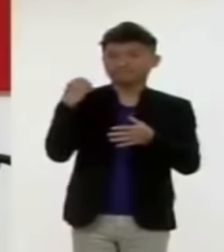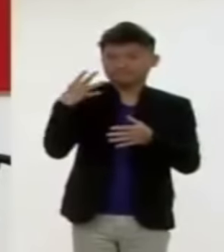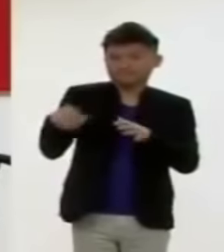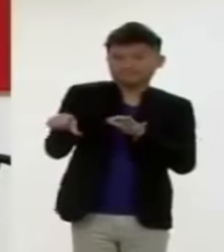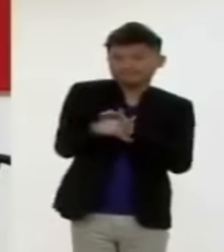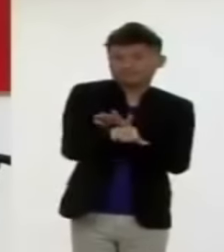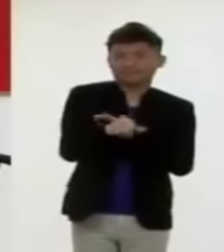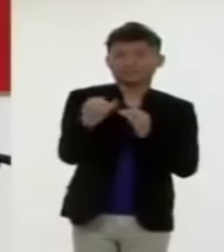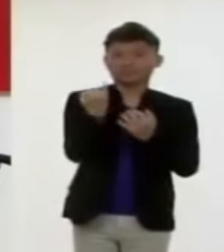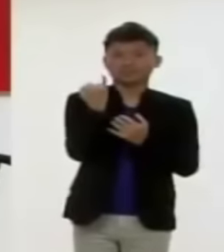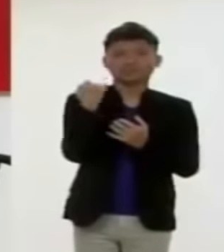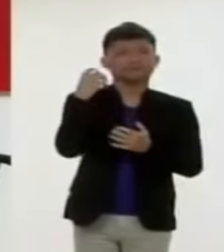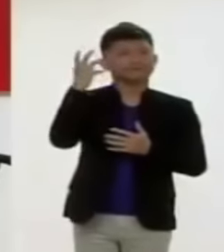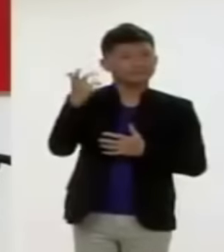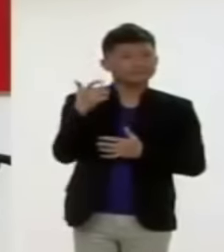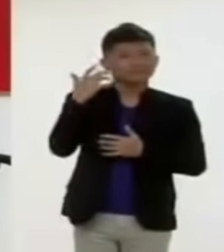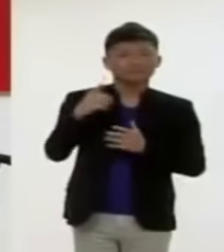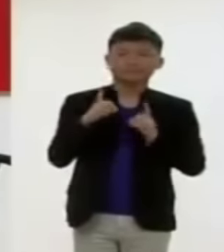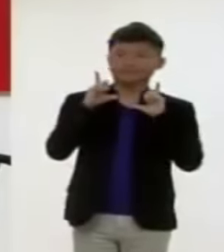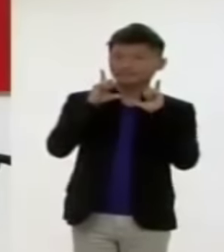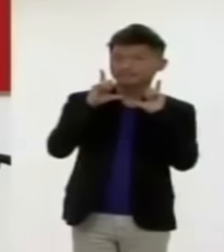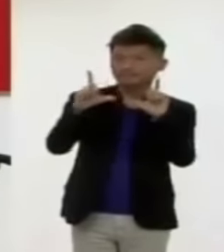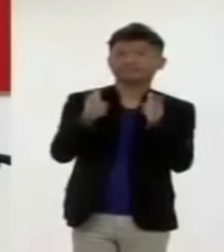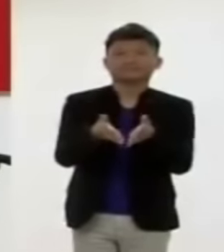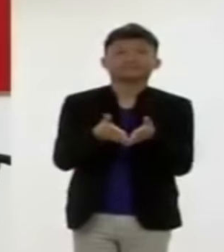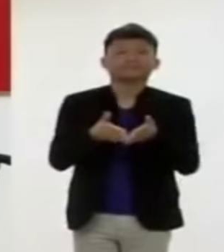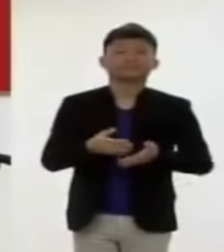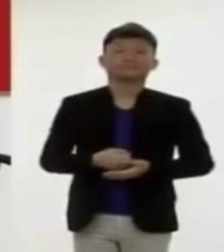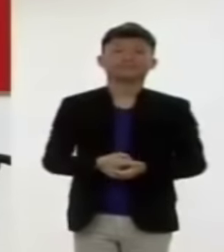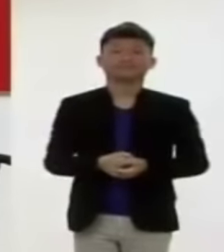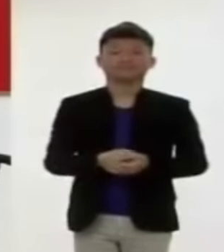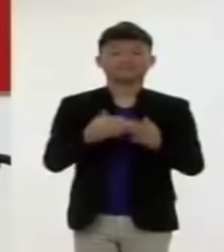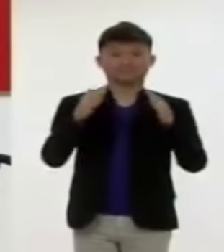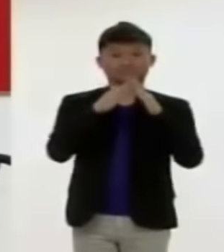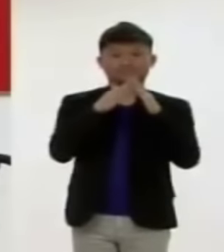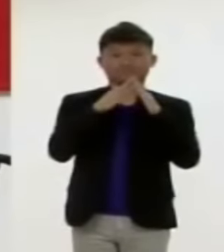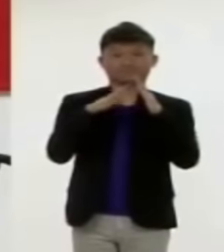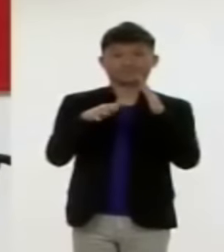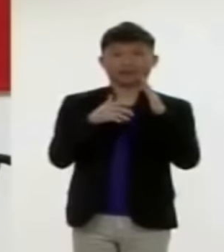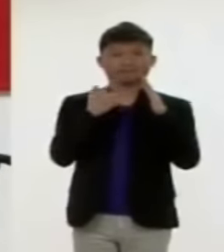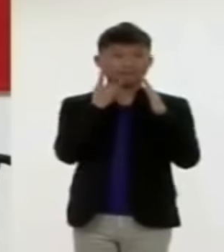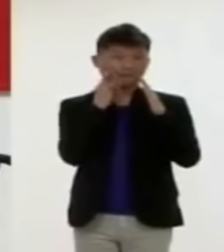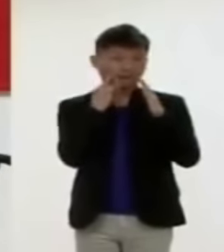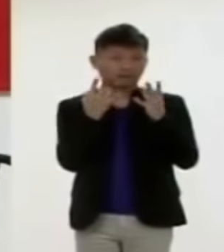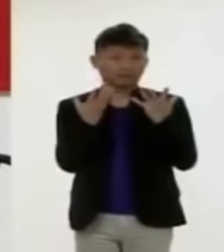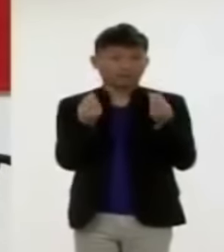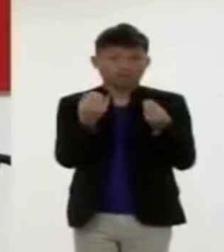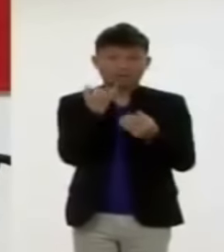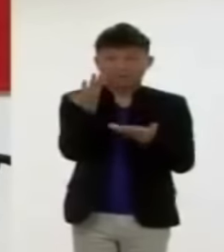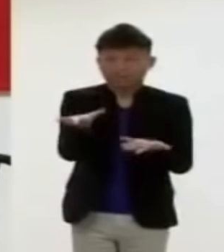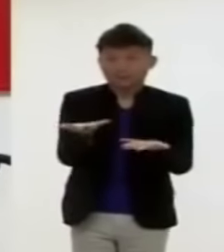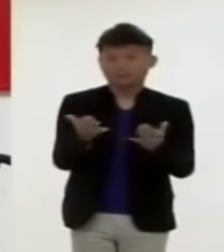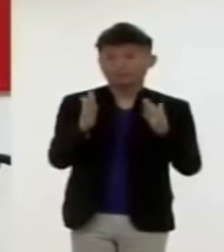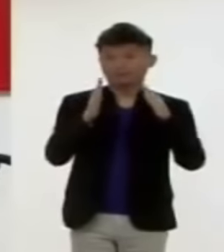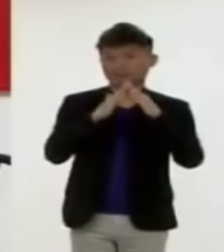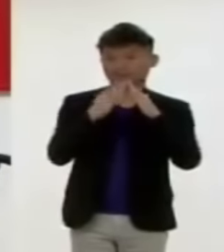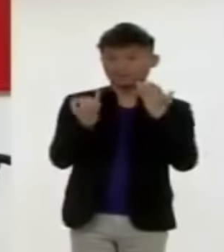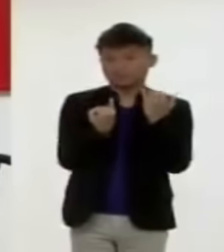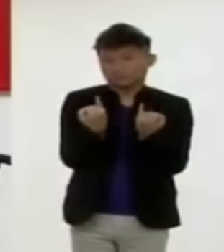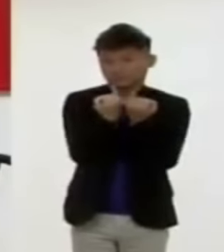性的声音，女性的形象必须被看见。家里可以没有妈妈吗？家里可以没有女